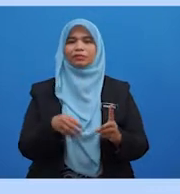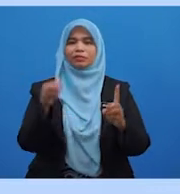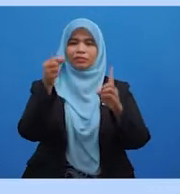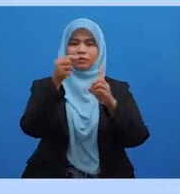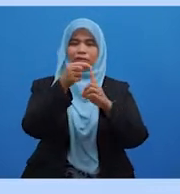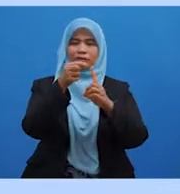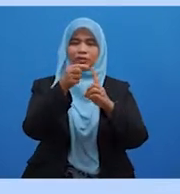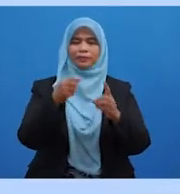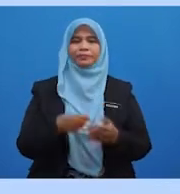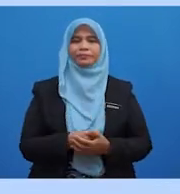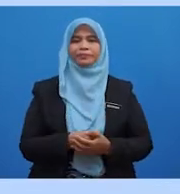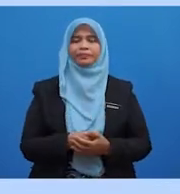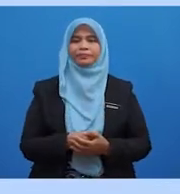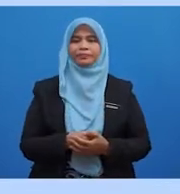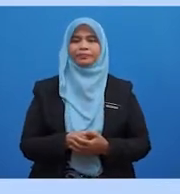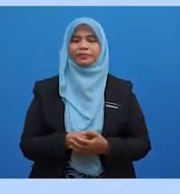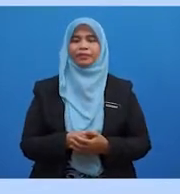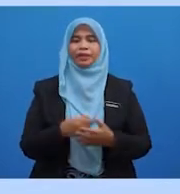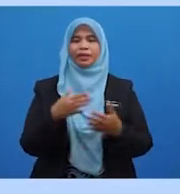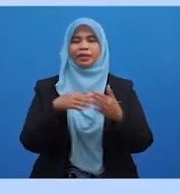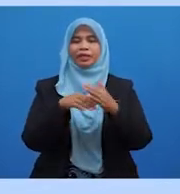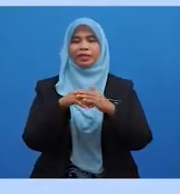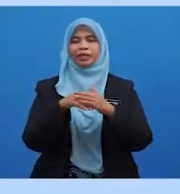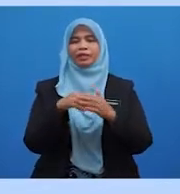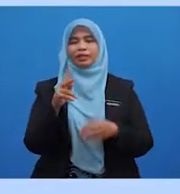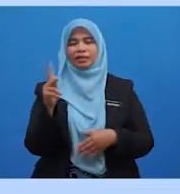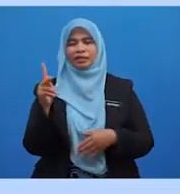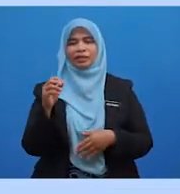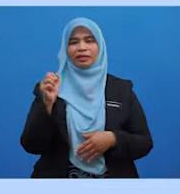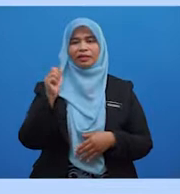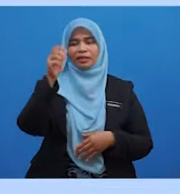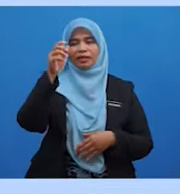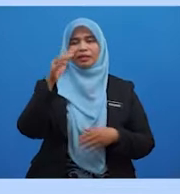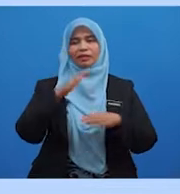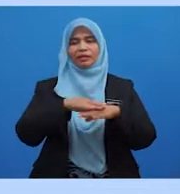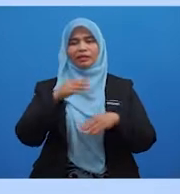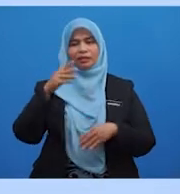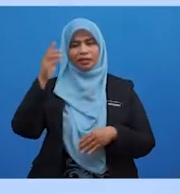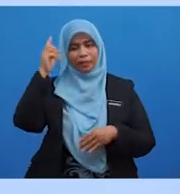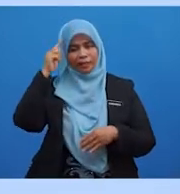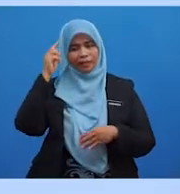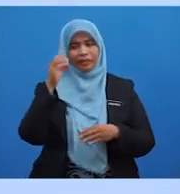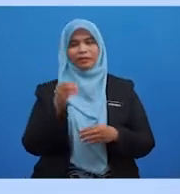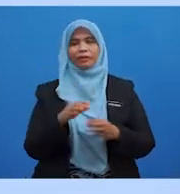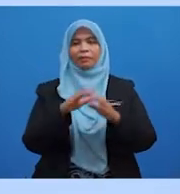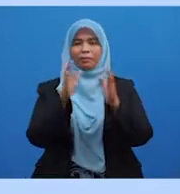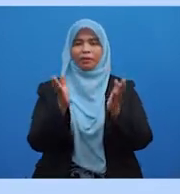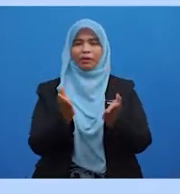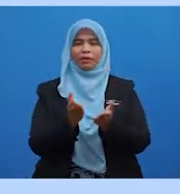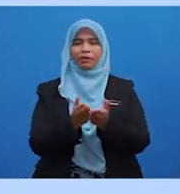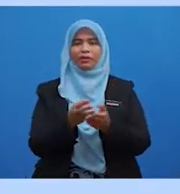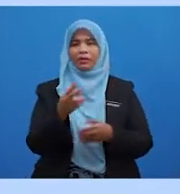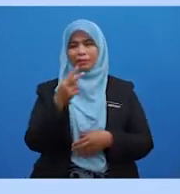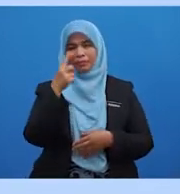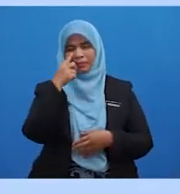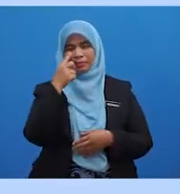gol dalam permainan bola jaring. Tangan kanan diangkat atas kepala dan memegang bola, manakala